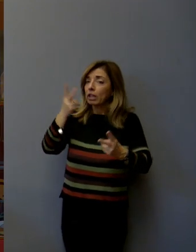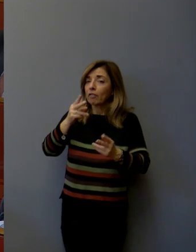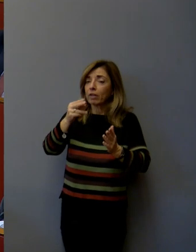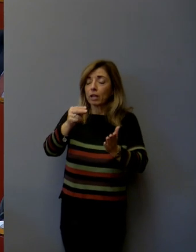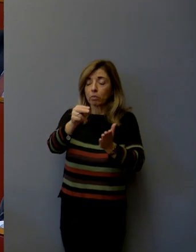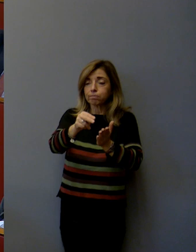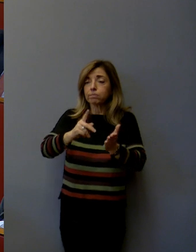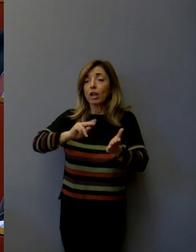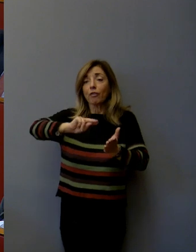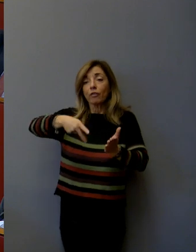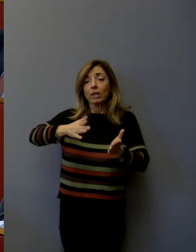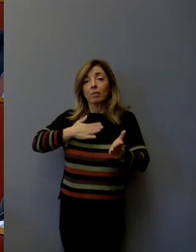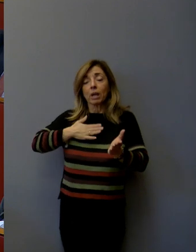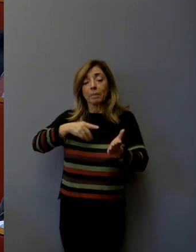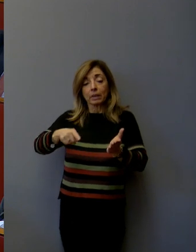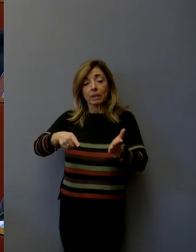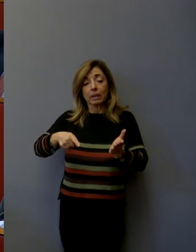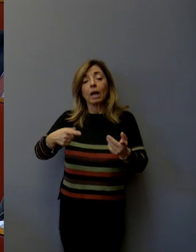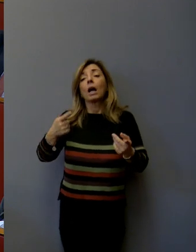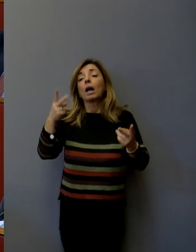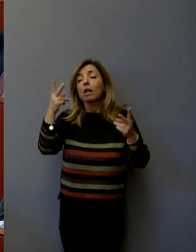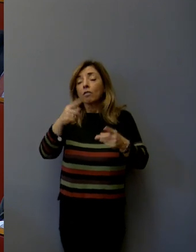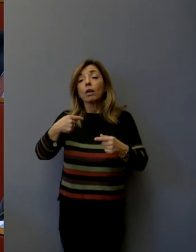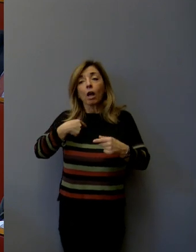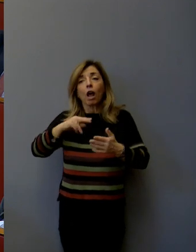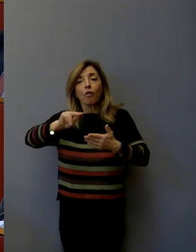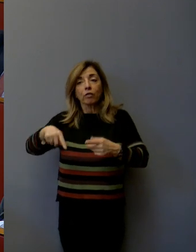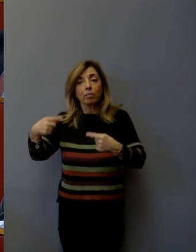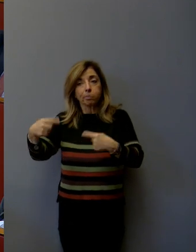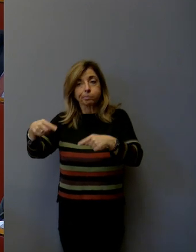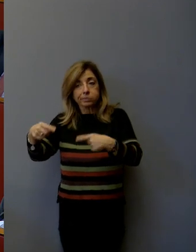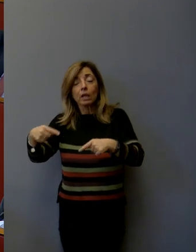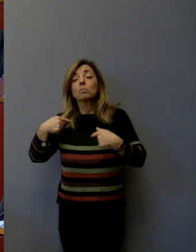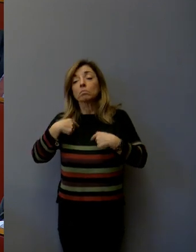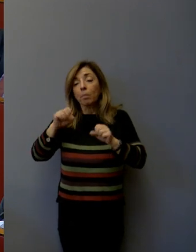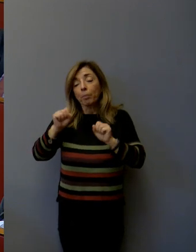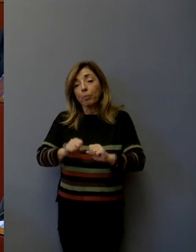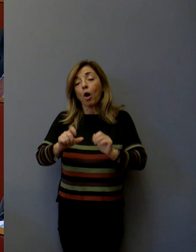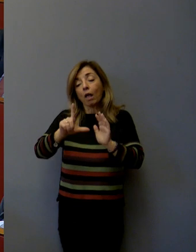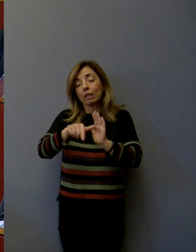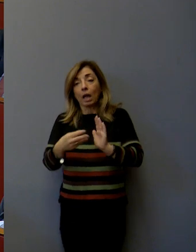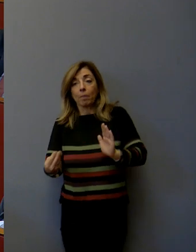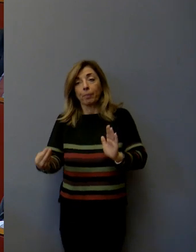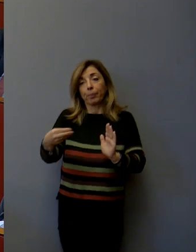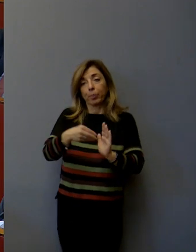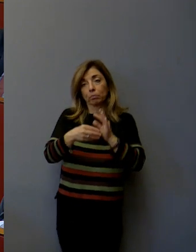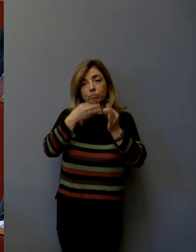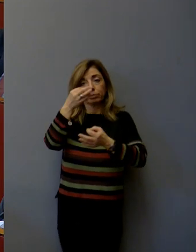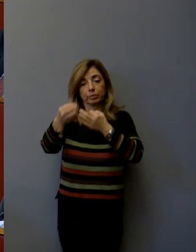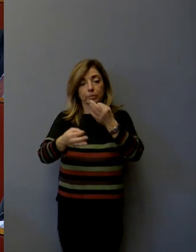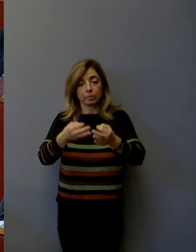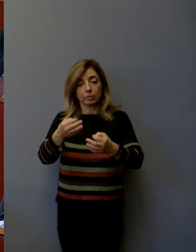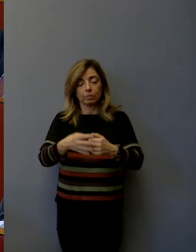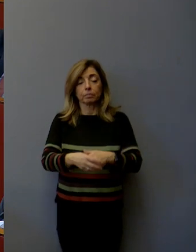forse Mai essendo anche firmataria di quelli vi prenderò il tempo per aggiungere giusto Perfetto Quindi non mi sottrarrò neppure